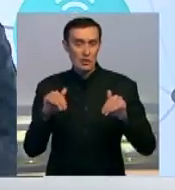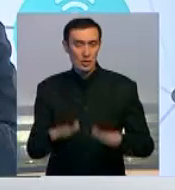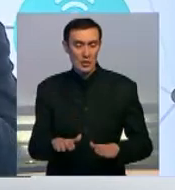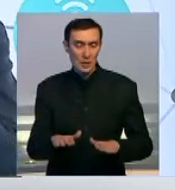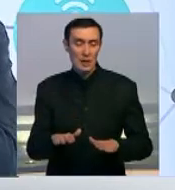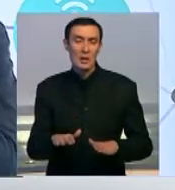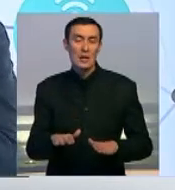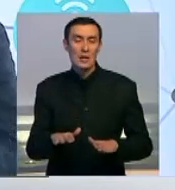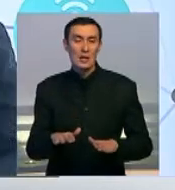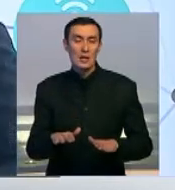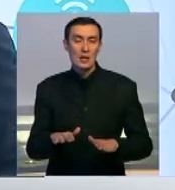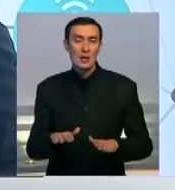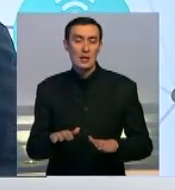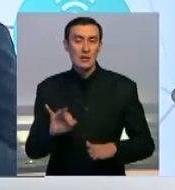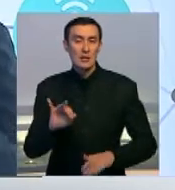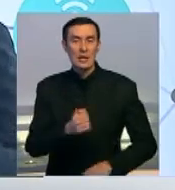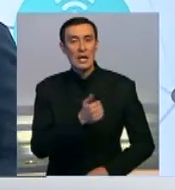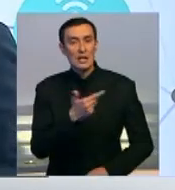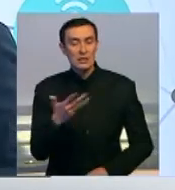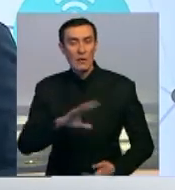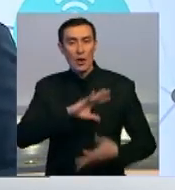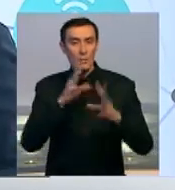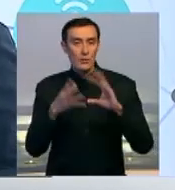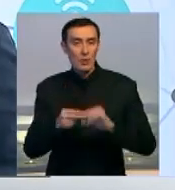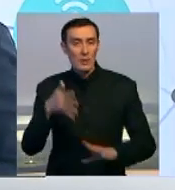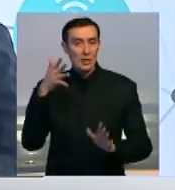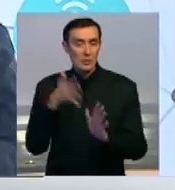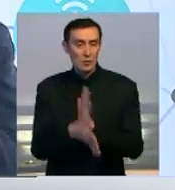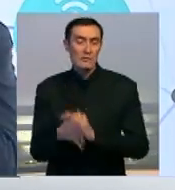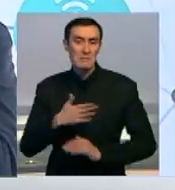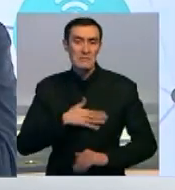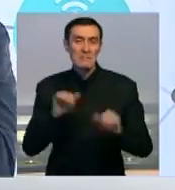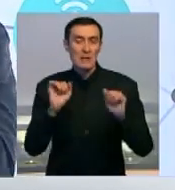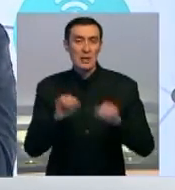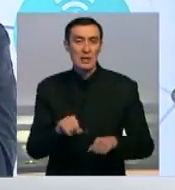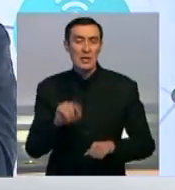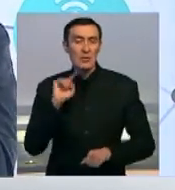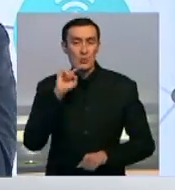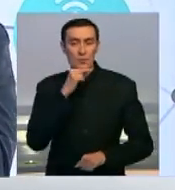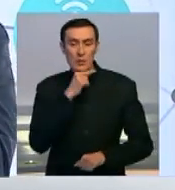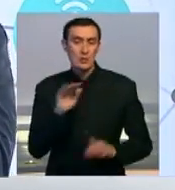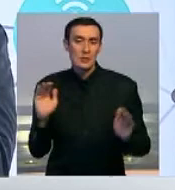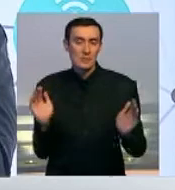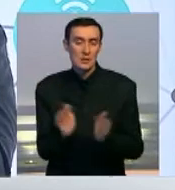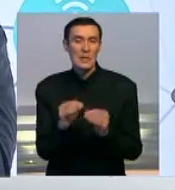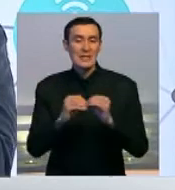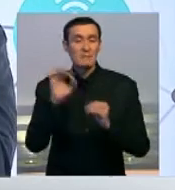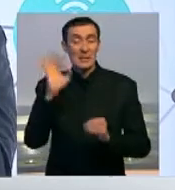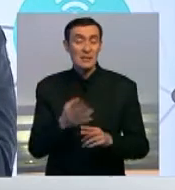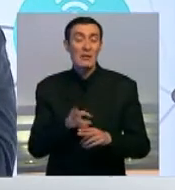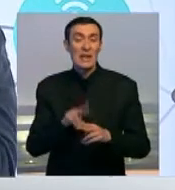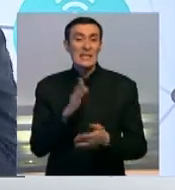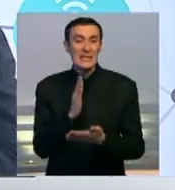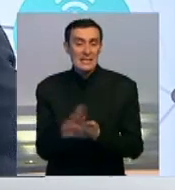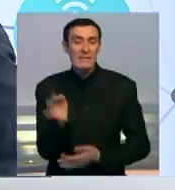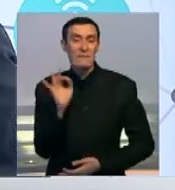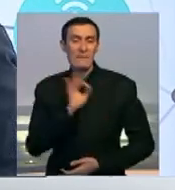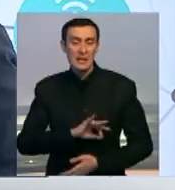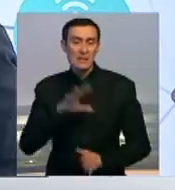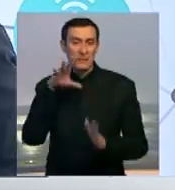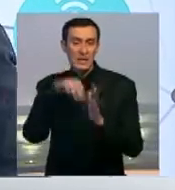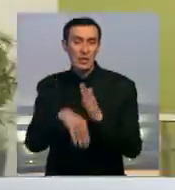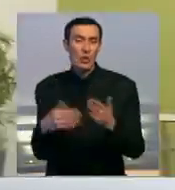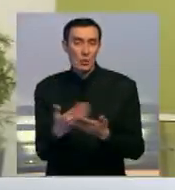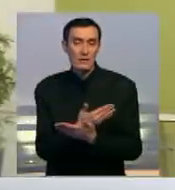Причем количество, точнее объем расходов мы смогли уменьшить на 10%. Это и есть выгода от внедрения такого